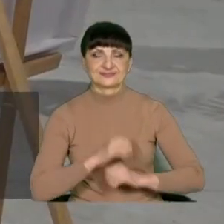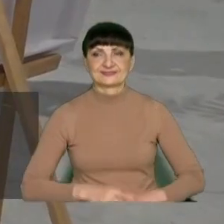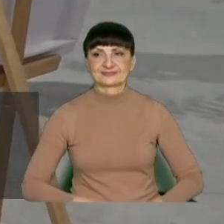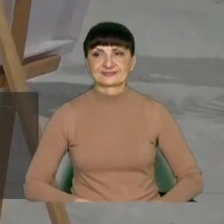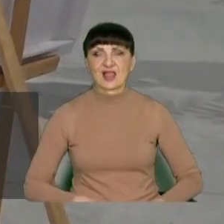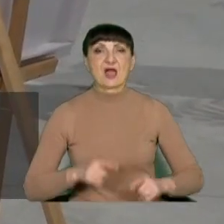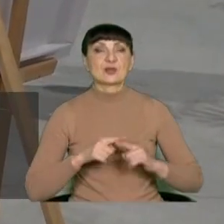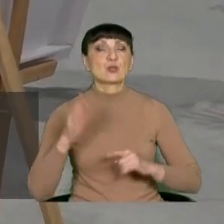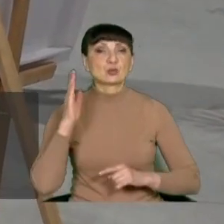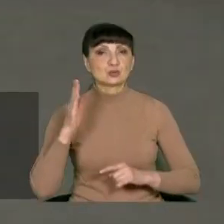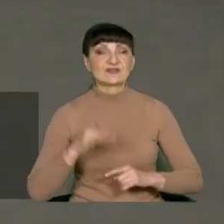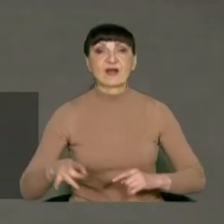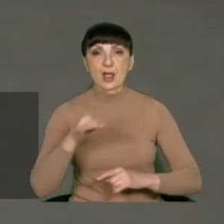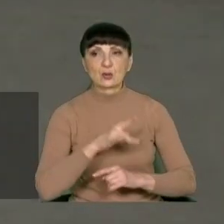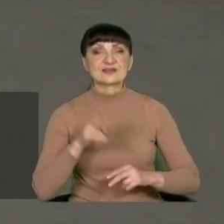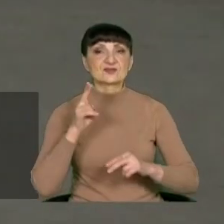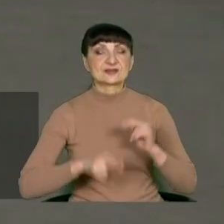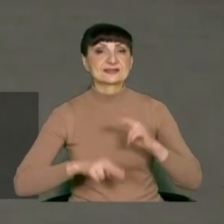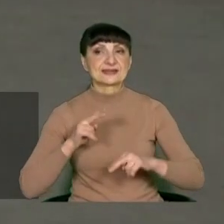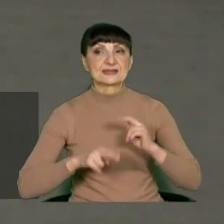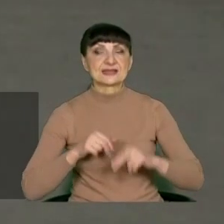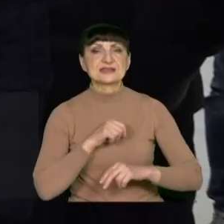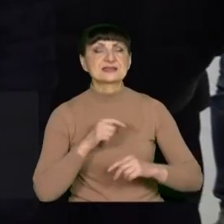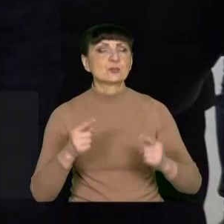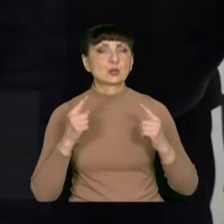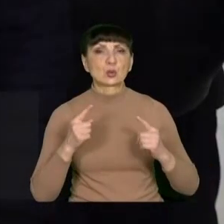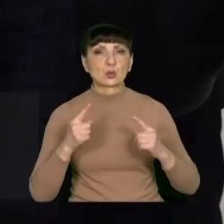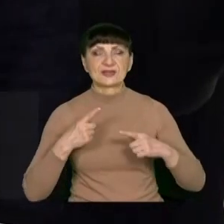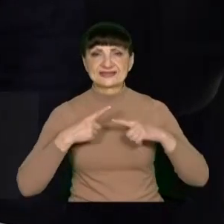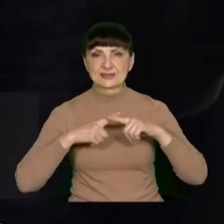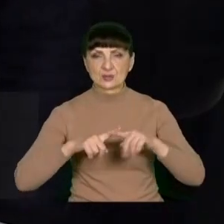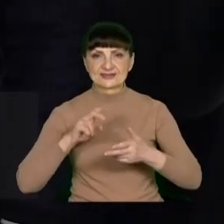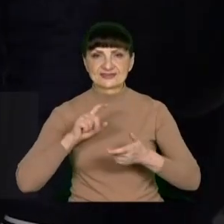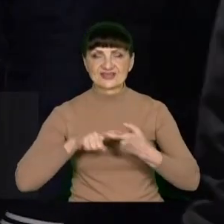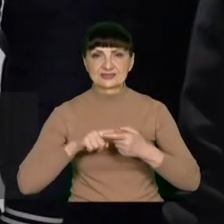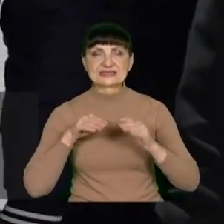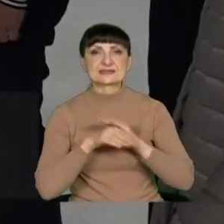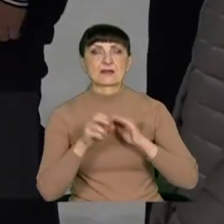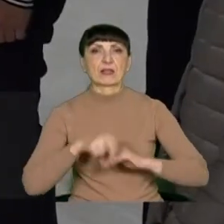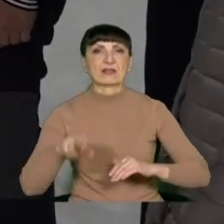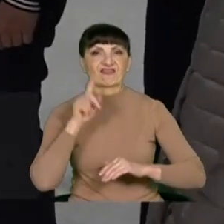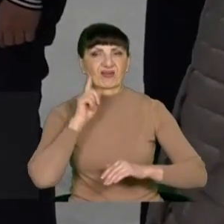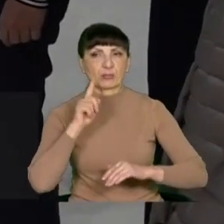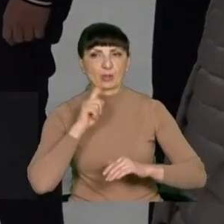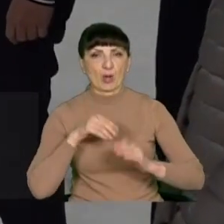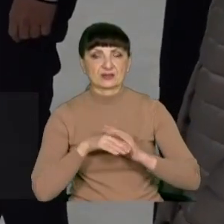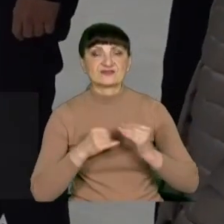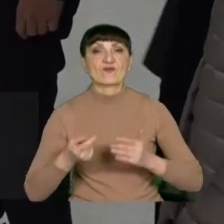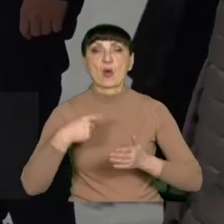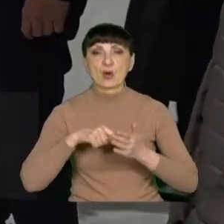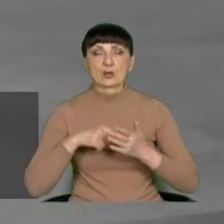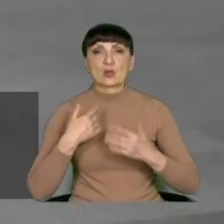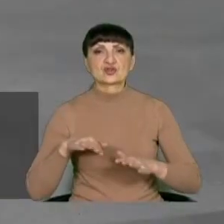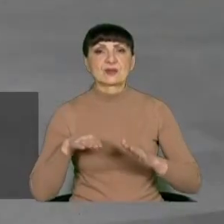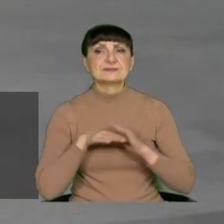А в ближайшем будущем в районе завершат возведение самого крупного и технологичного склада временного хранения. На сегодня в мегаполисе